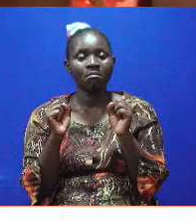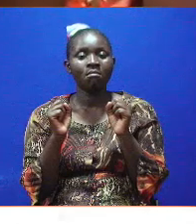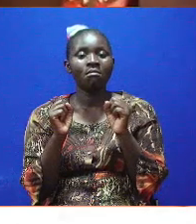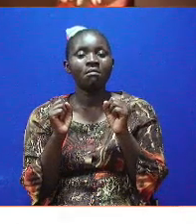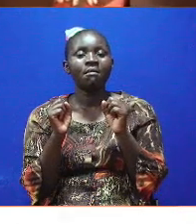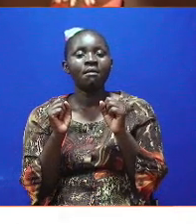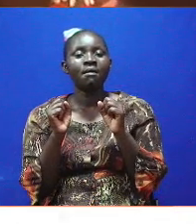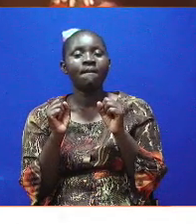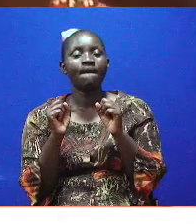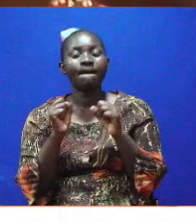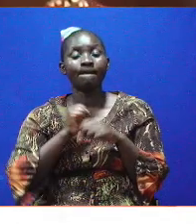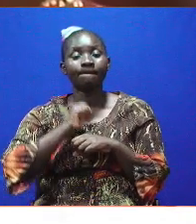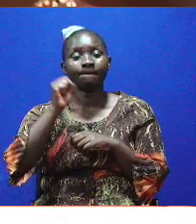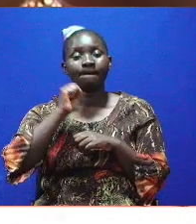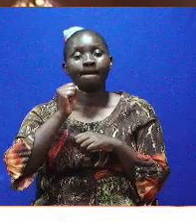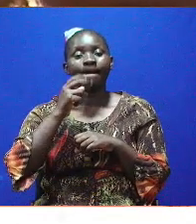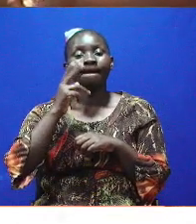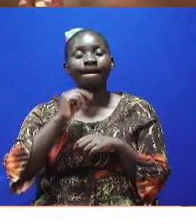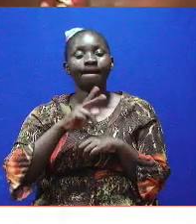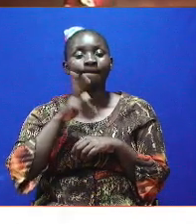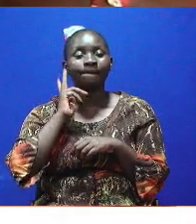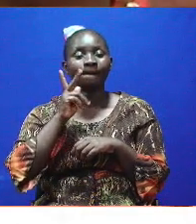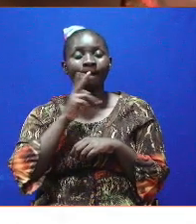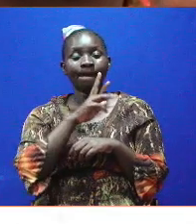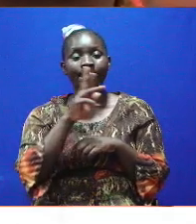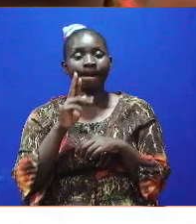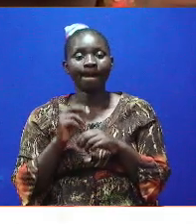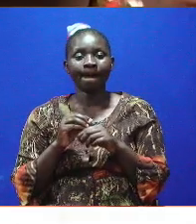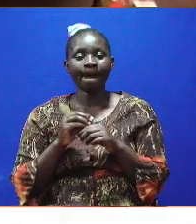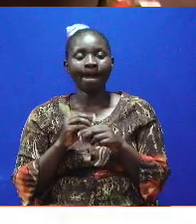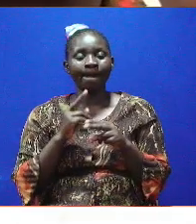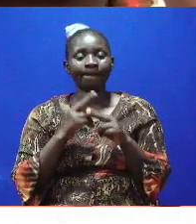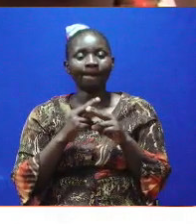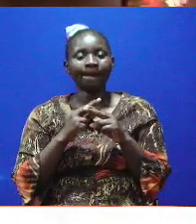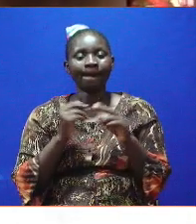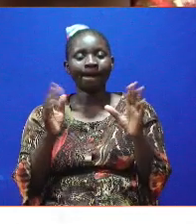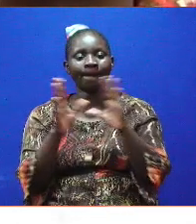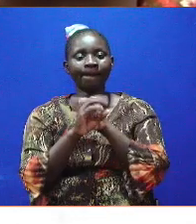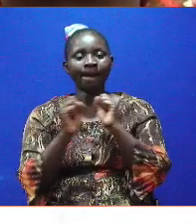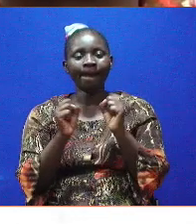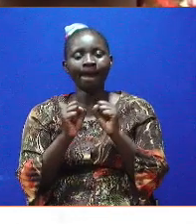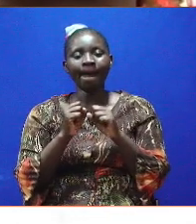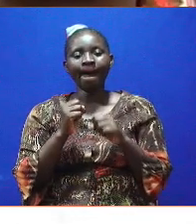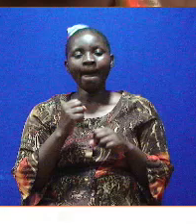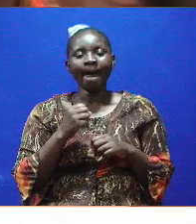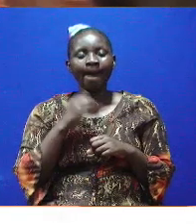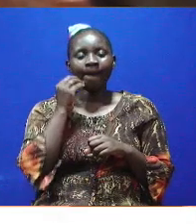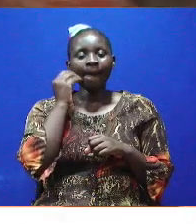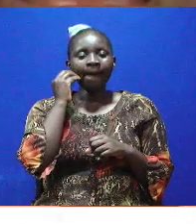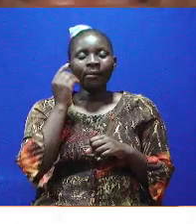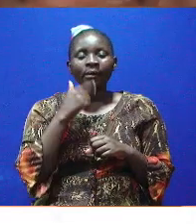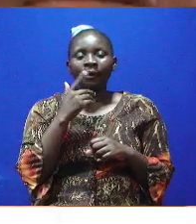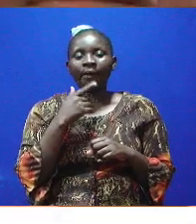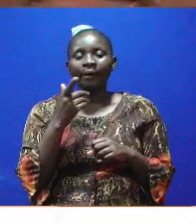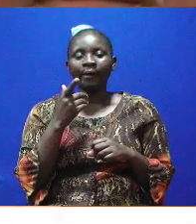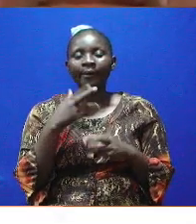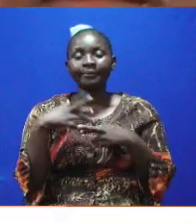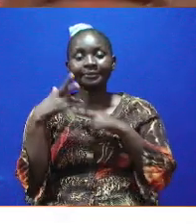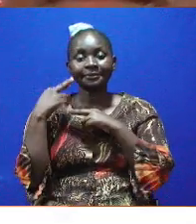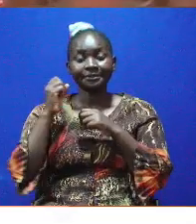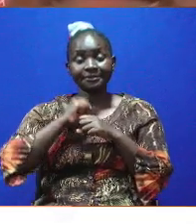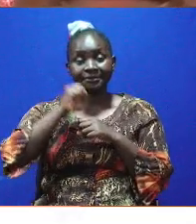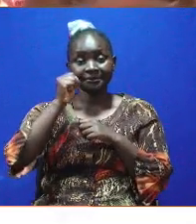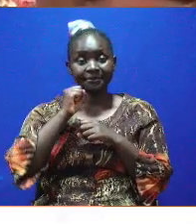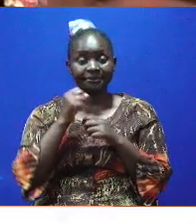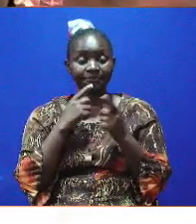ekerato kora siasa jeito go siga iga tiga to tie kore te elieta ri president ya siasa jeito chianka ga nya ko ri siasa ya go kaire tinga go